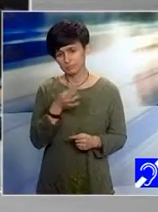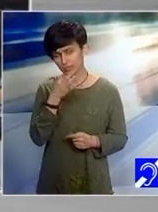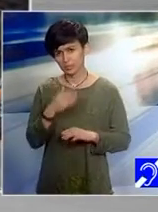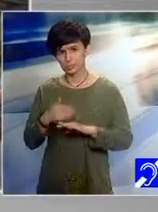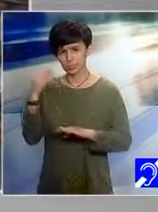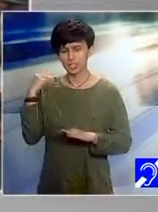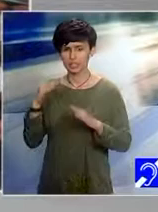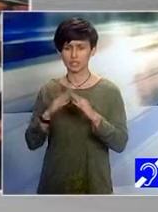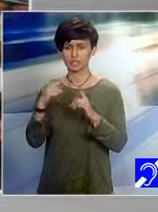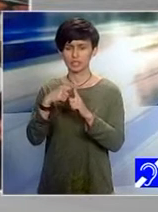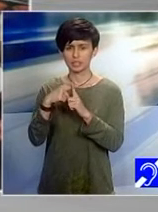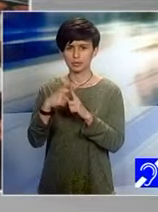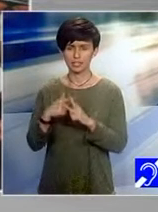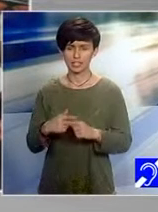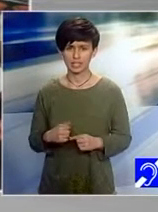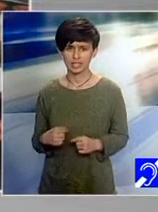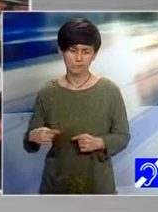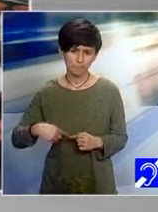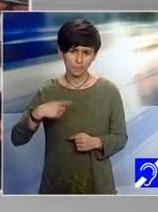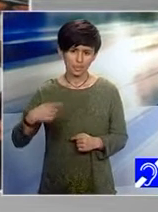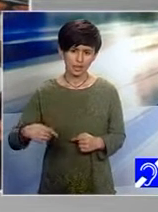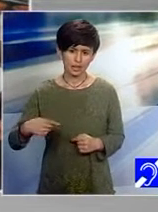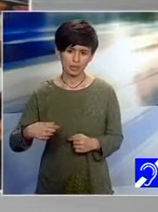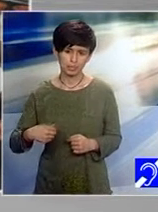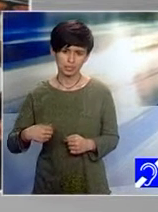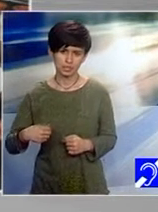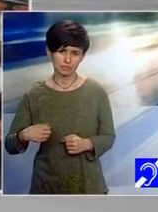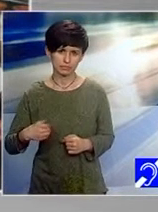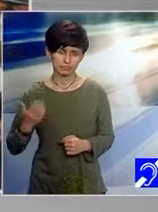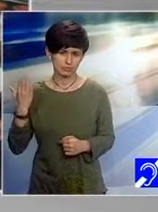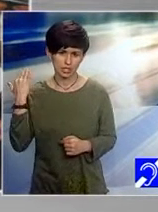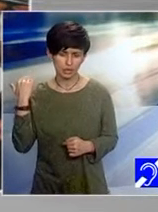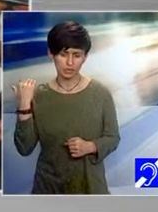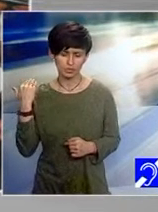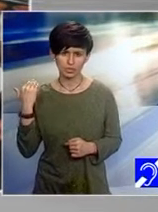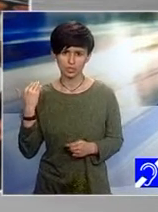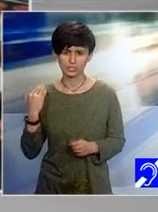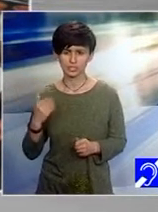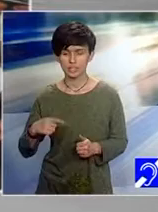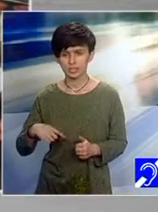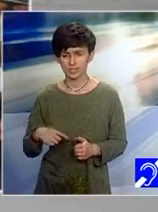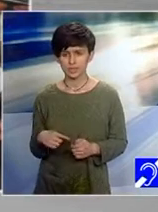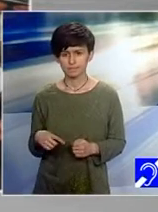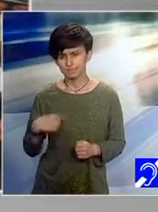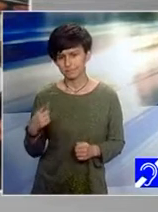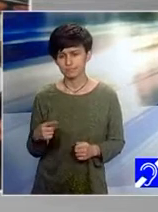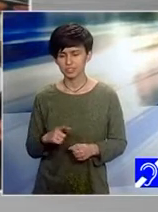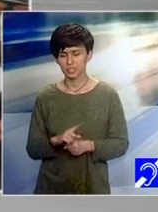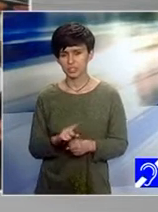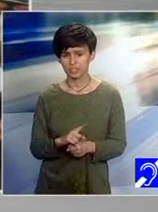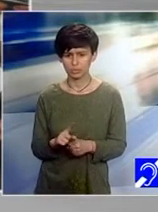cu biserica, formă, au fost alte